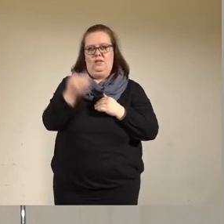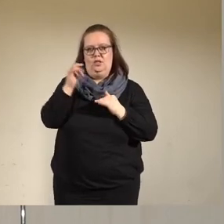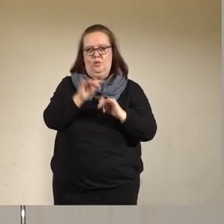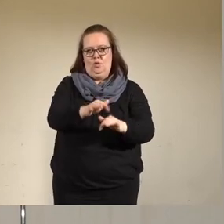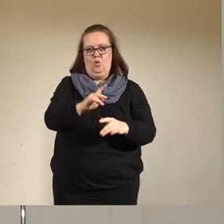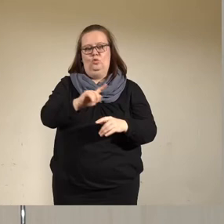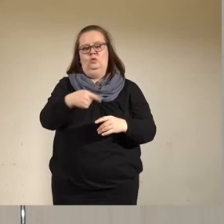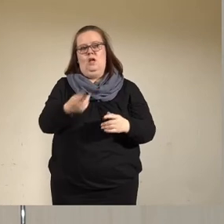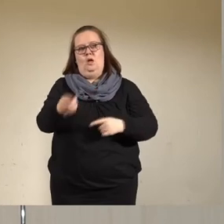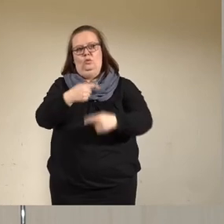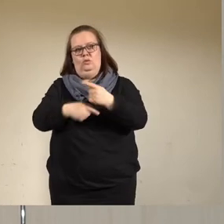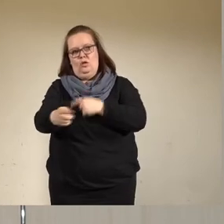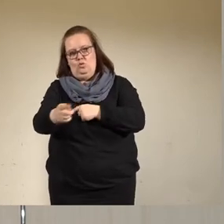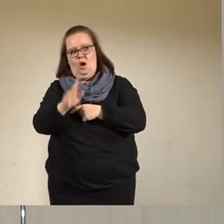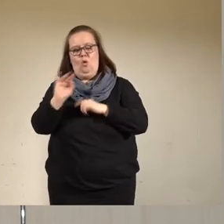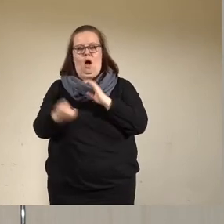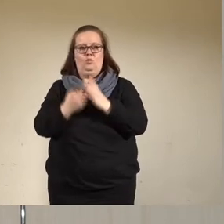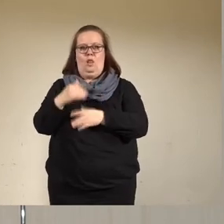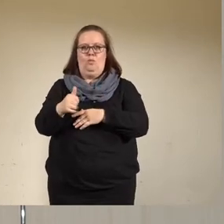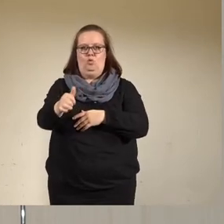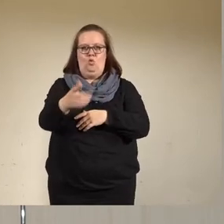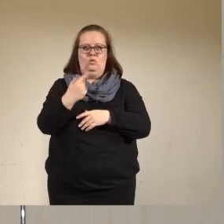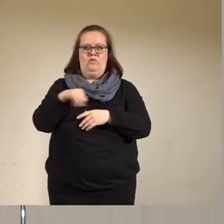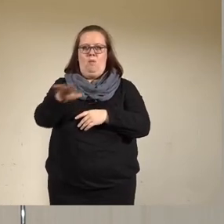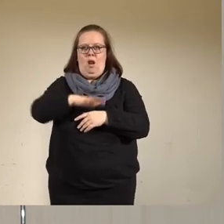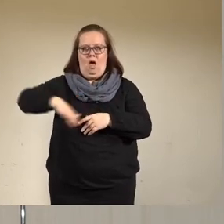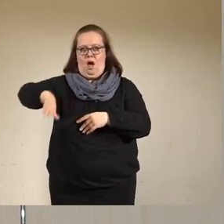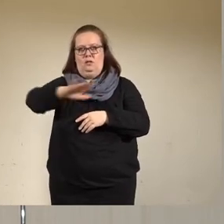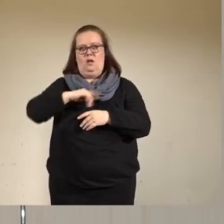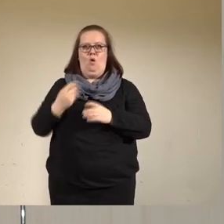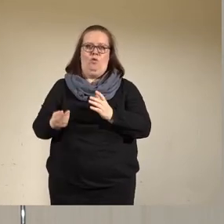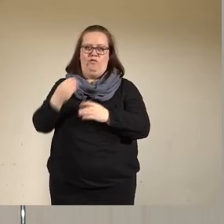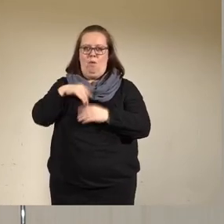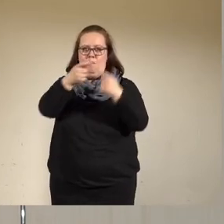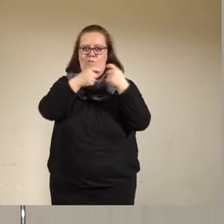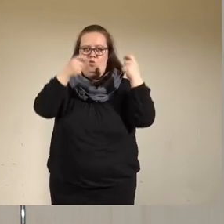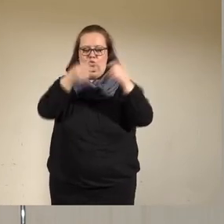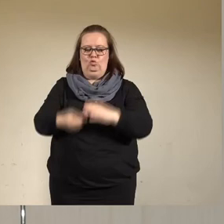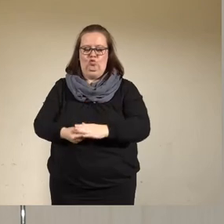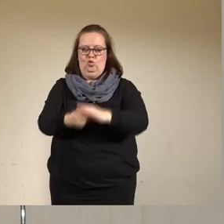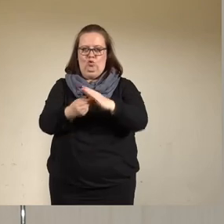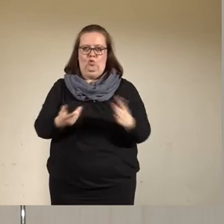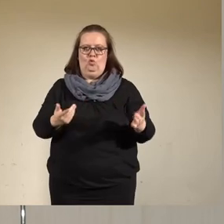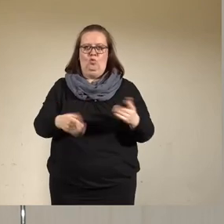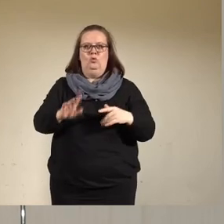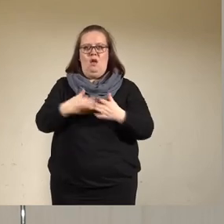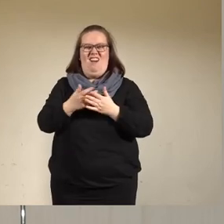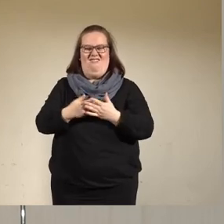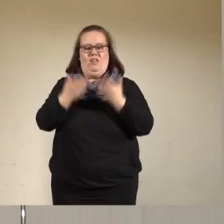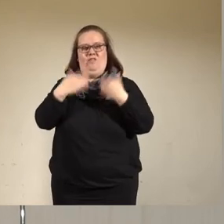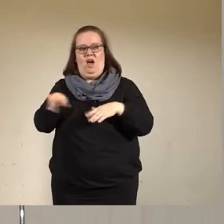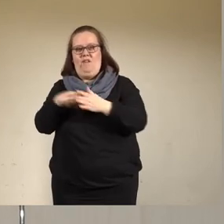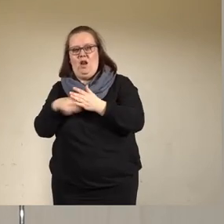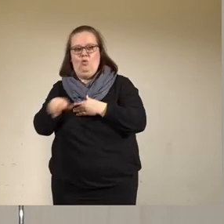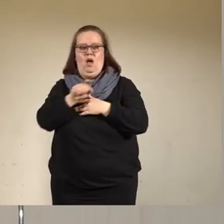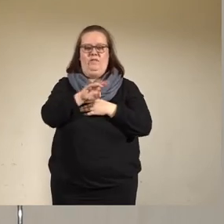Millionen, umgekehrt dann aber wieder aktualisierte Prognosen von Land, zusätzliche Hilfen vom Bund. Und da an die Richtung Freie Wähler und auch